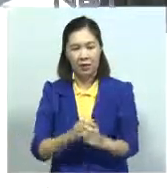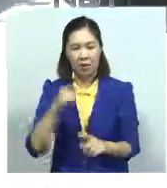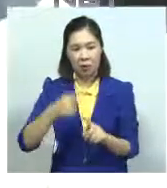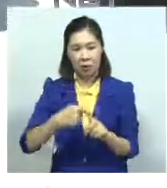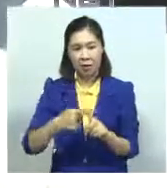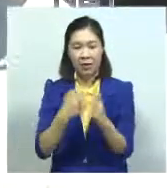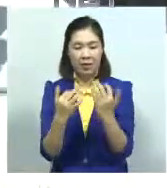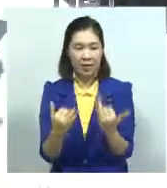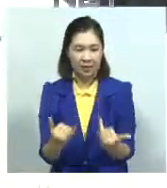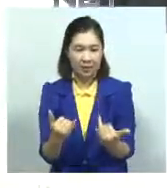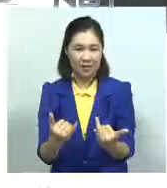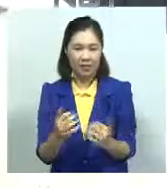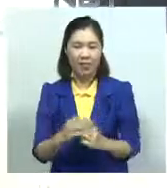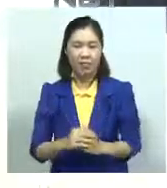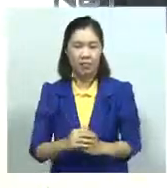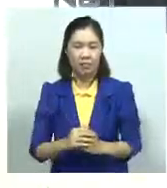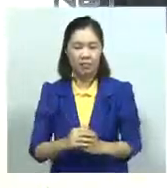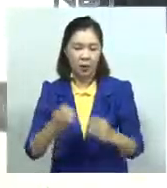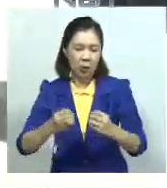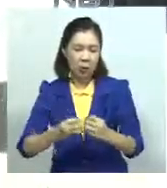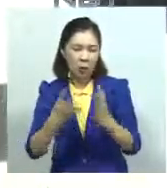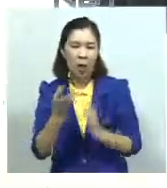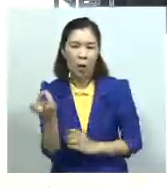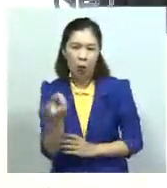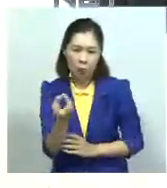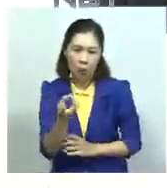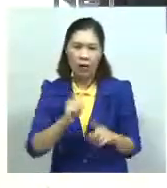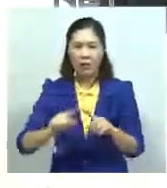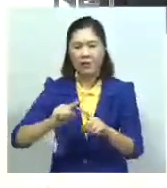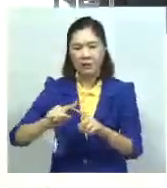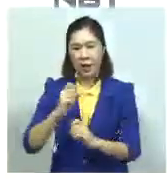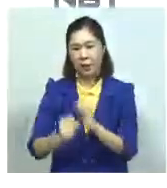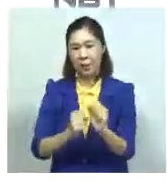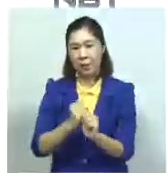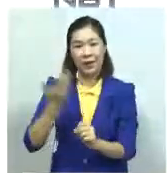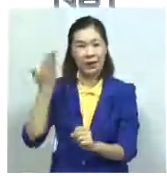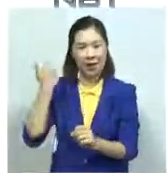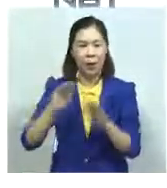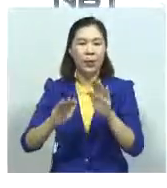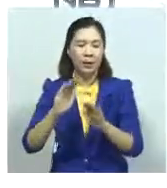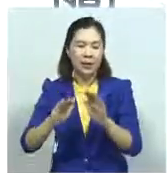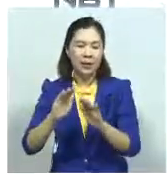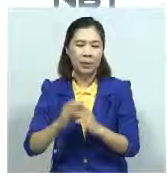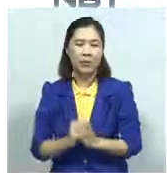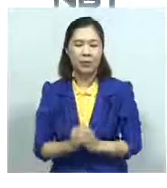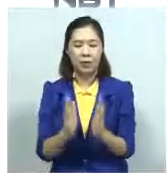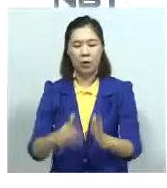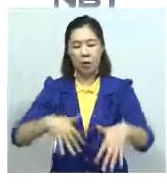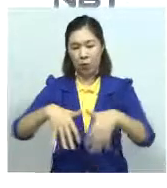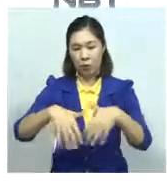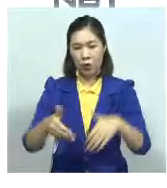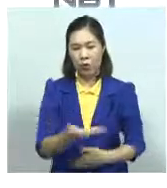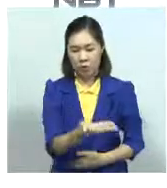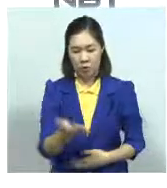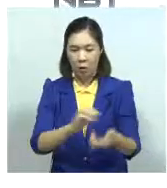งเดือนรอมฎอนว่าเกิดเหตุร้ายน้อยลงเมื่อเปรียบเทียบกับปีที่ผ่านมาเนื่องจากประชาชนในพื้นที่ให้ความร่วม